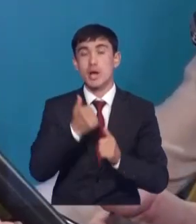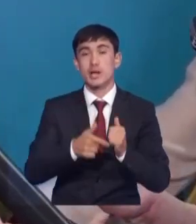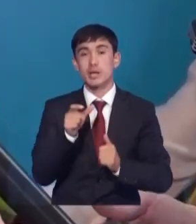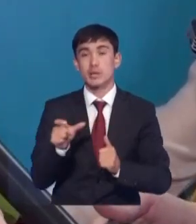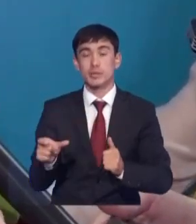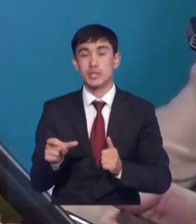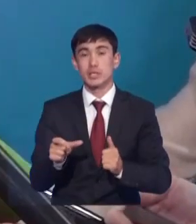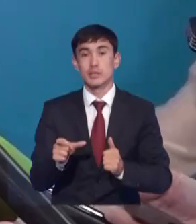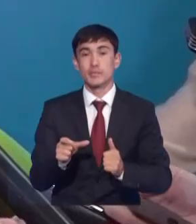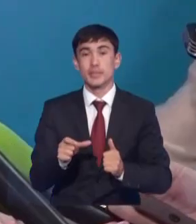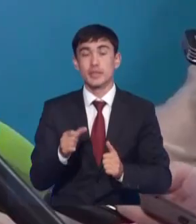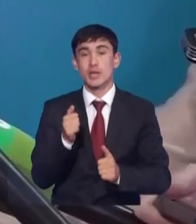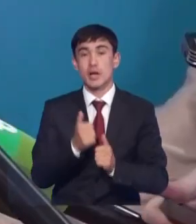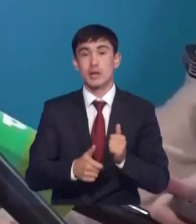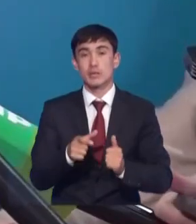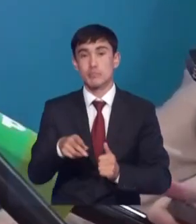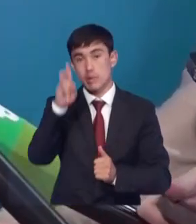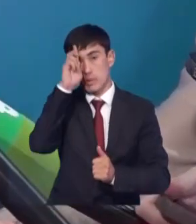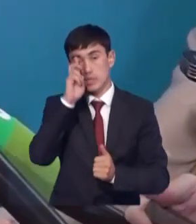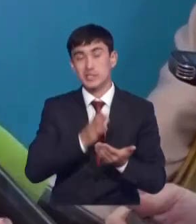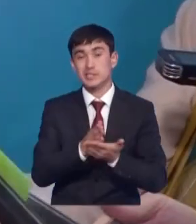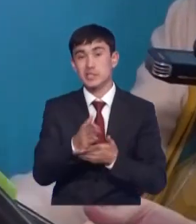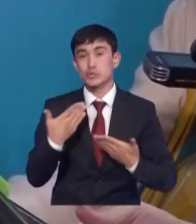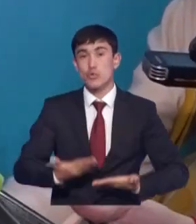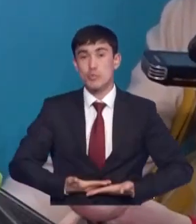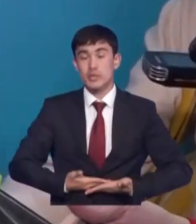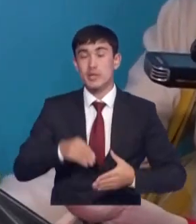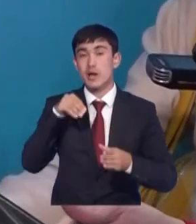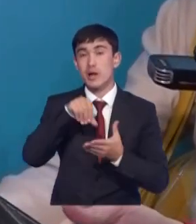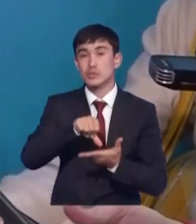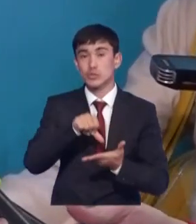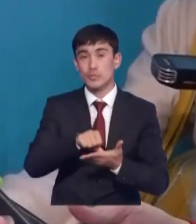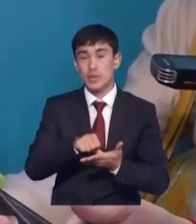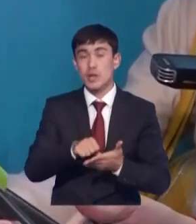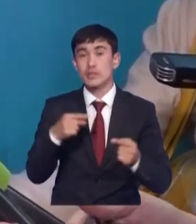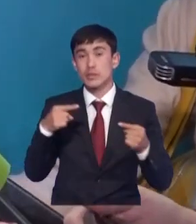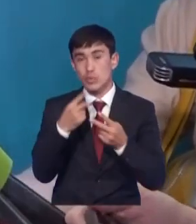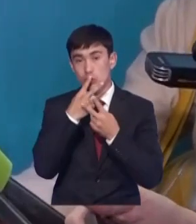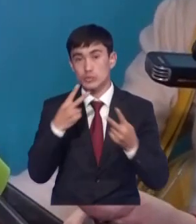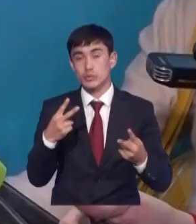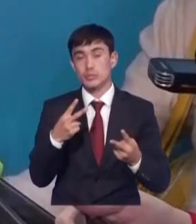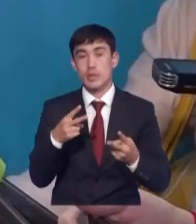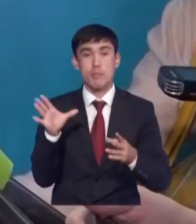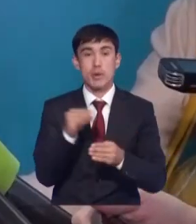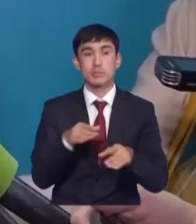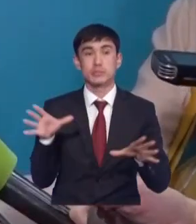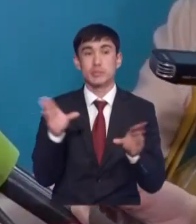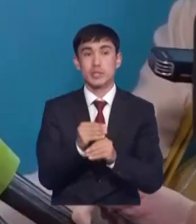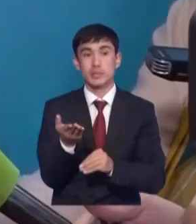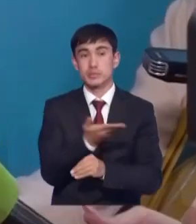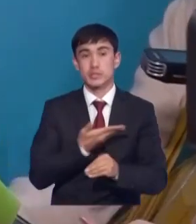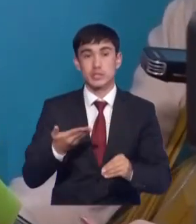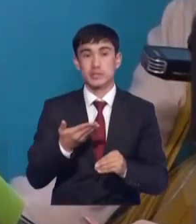адамның, әр азаматтың мемлекеттің саяси өмірін еркін араласуы. Бүгін міне соның нақты көрінісі деп ойлаймын. Барлығымыз бірге келіп, сіздер